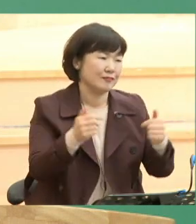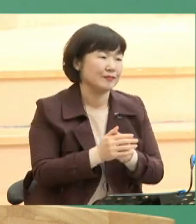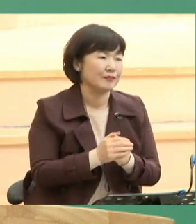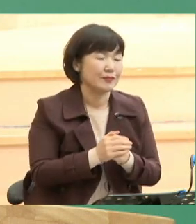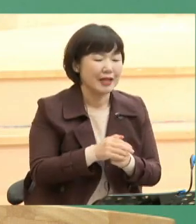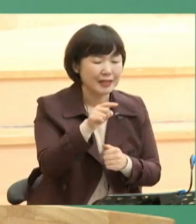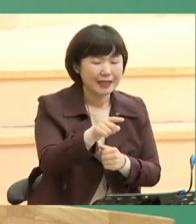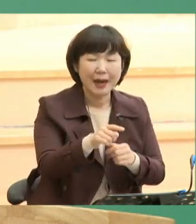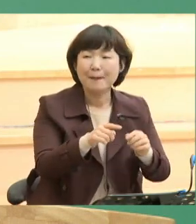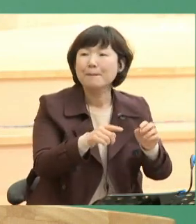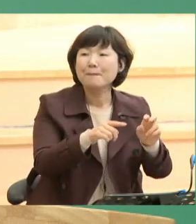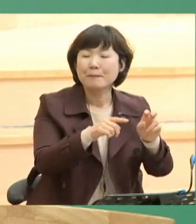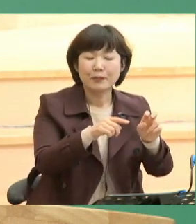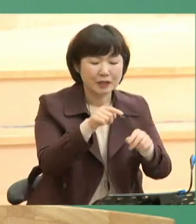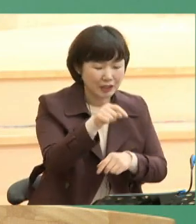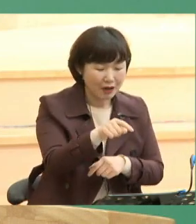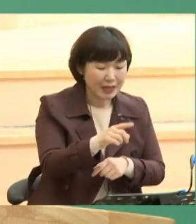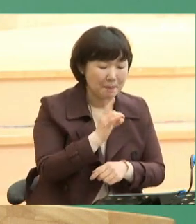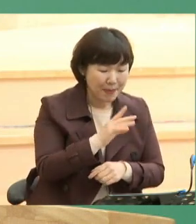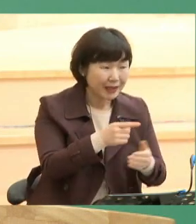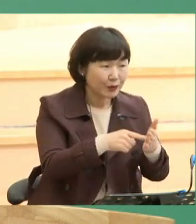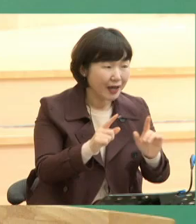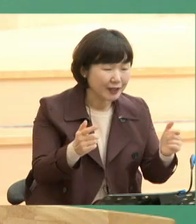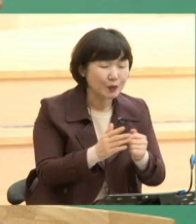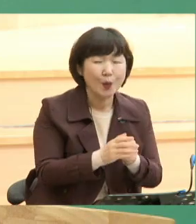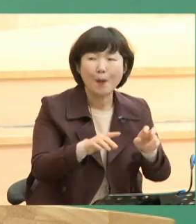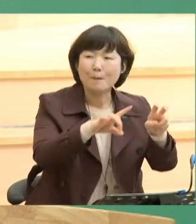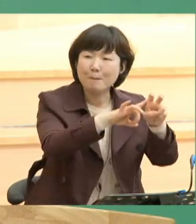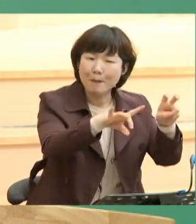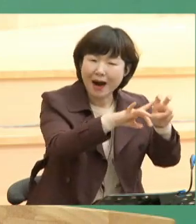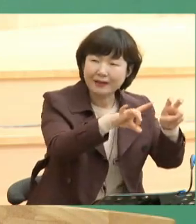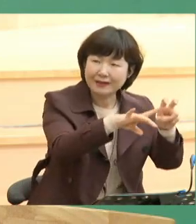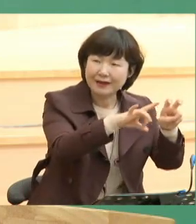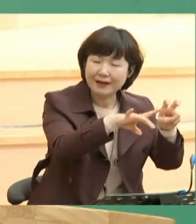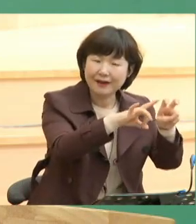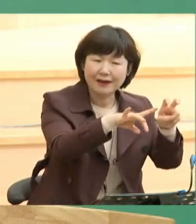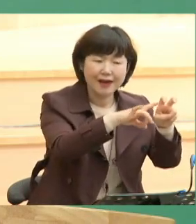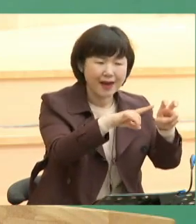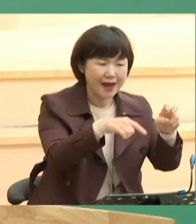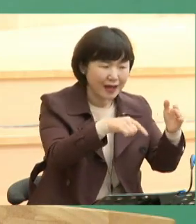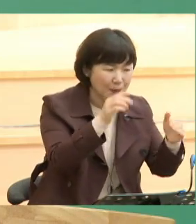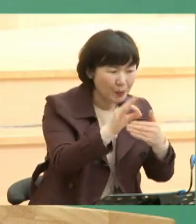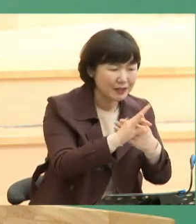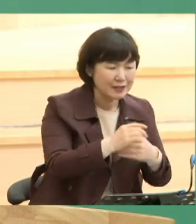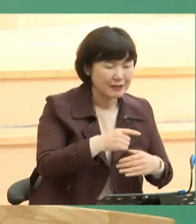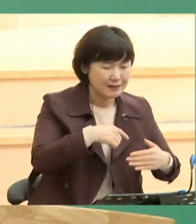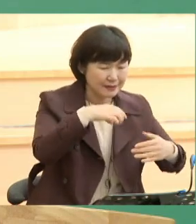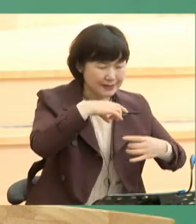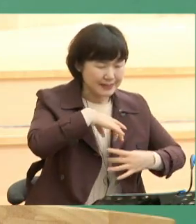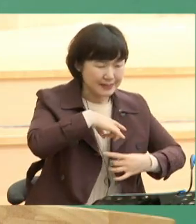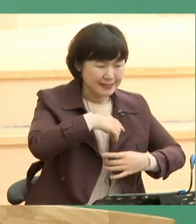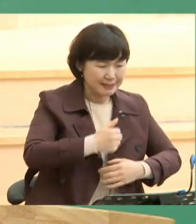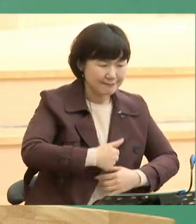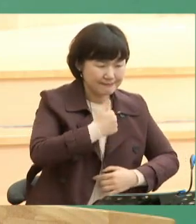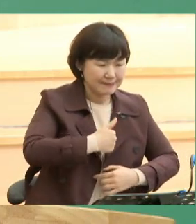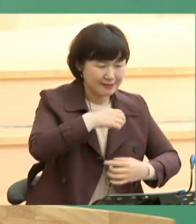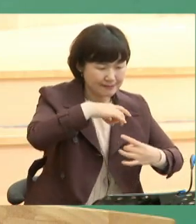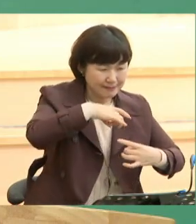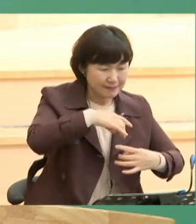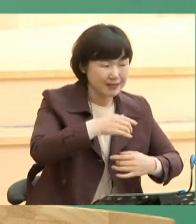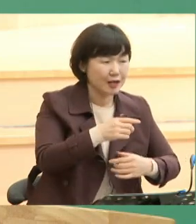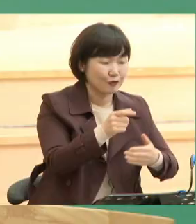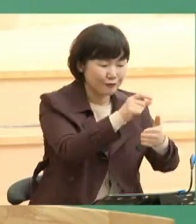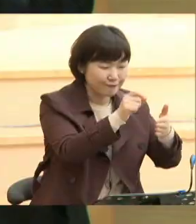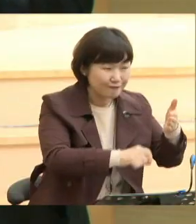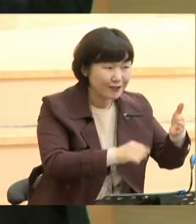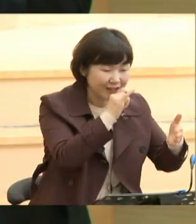똑같은 상황이 이렇게 있는데 마태복음의 는 속으로 막 분이 역이었다 그렇게 기록되어 있는데 막아